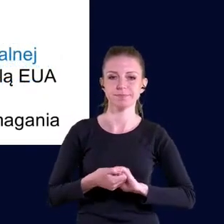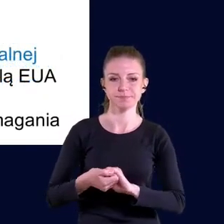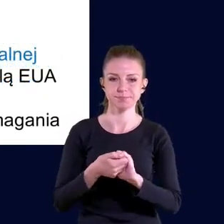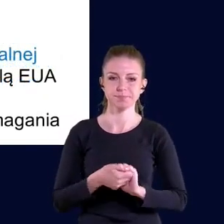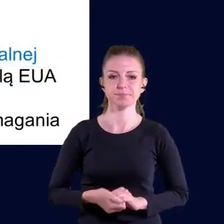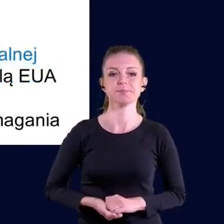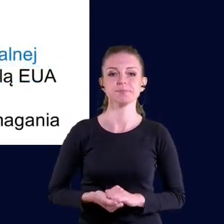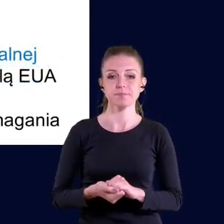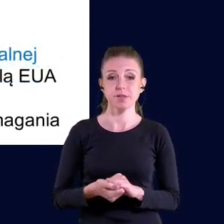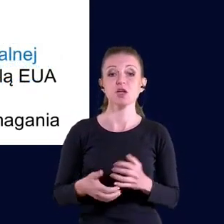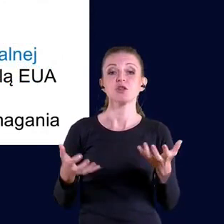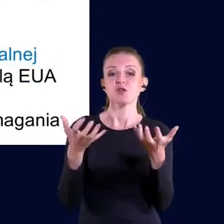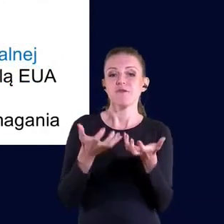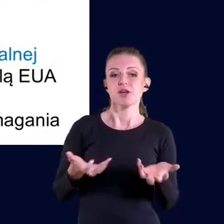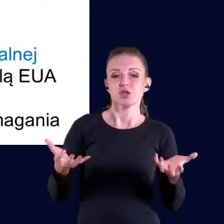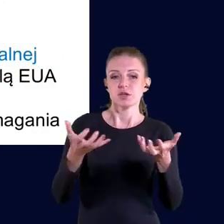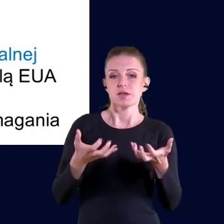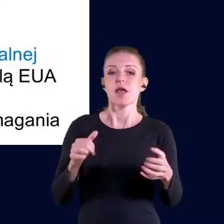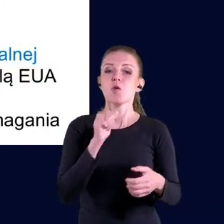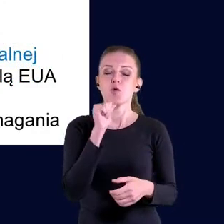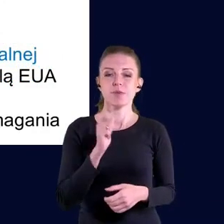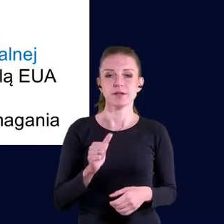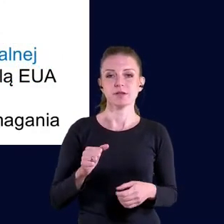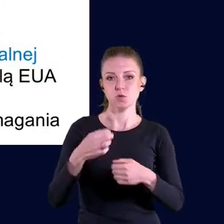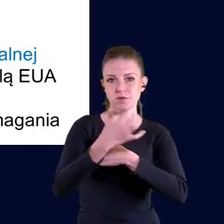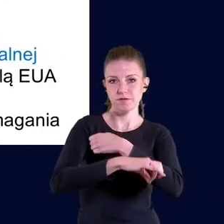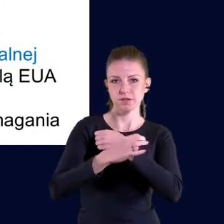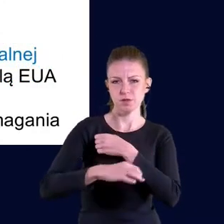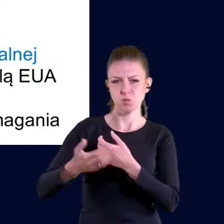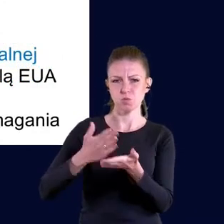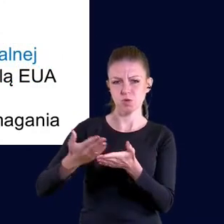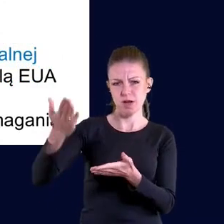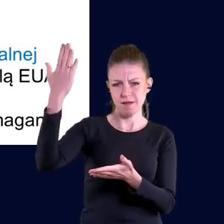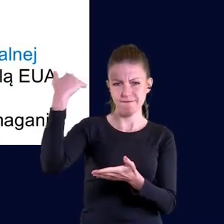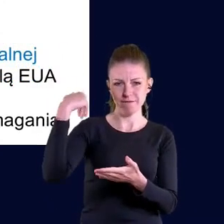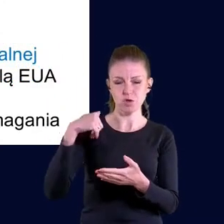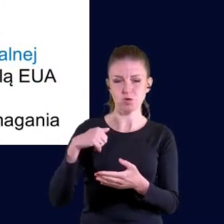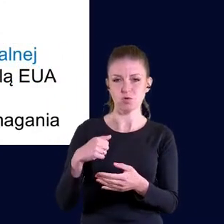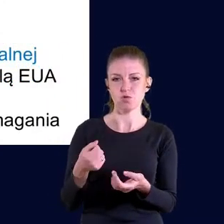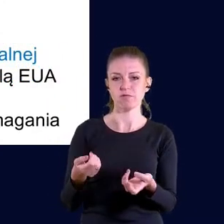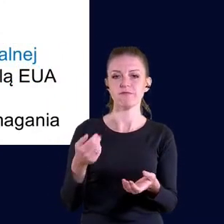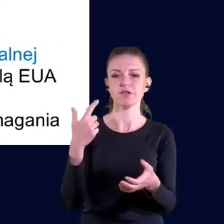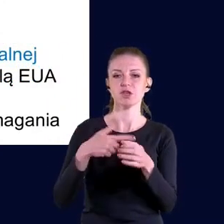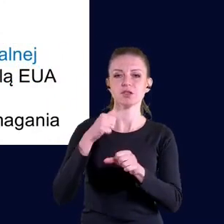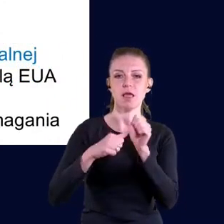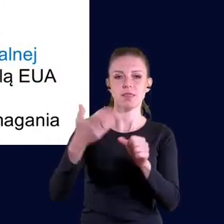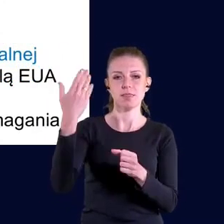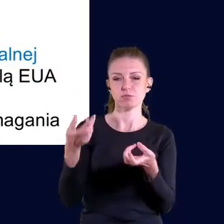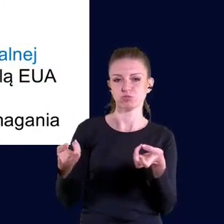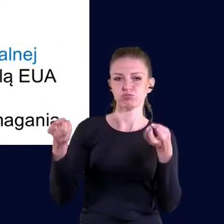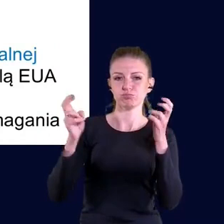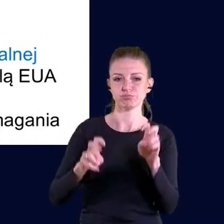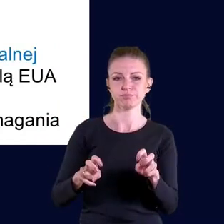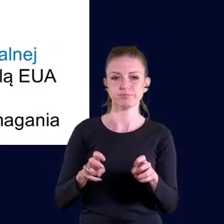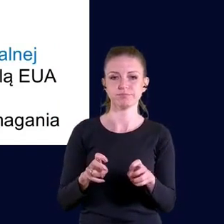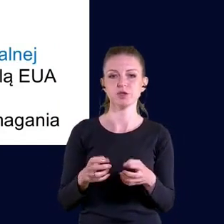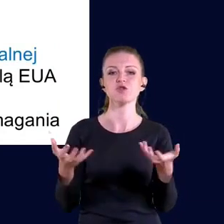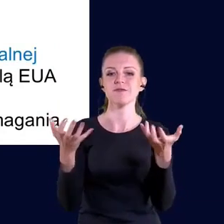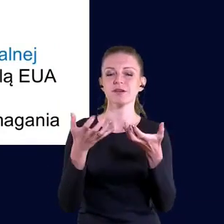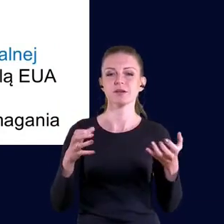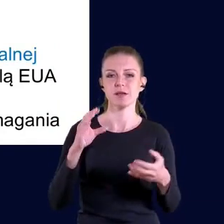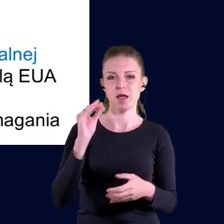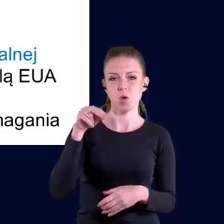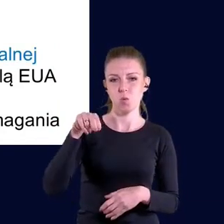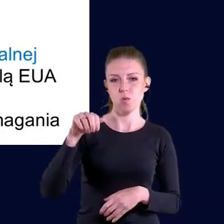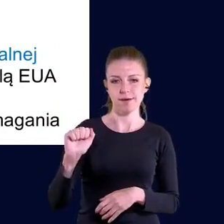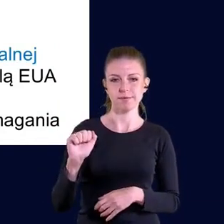Stowarzyszenie europejskie Stowarzyszenie uniwersytetów powstało już 20 lat temu zapewne Większość z